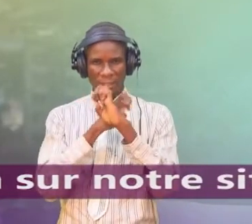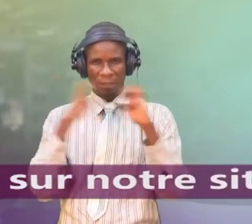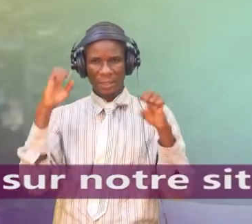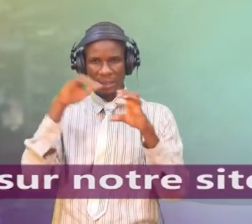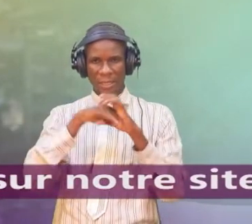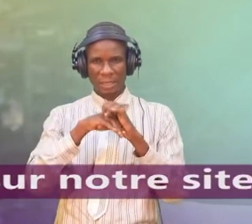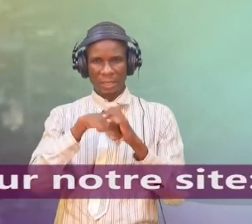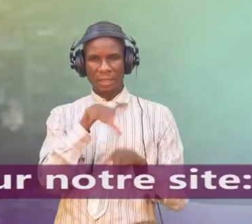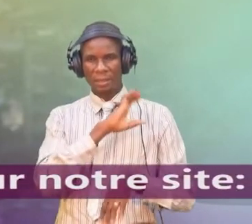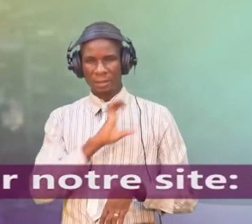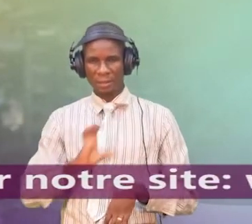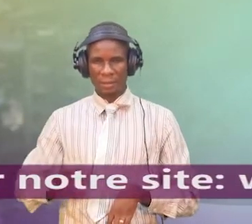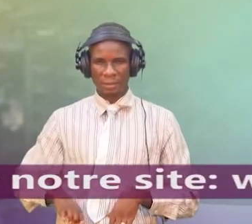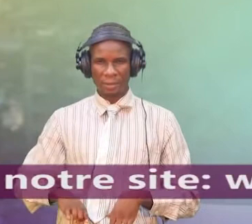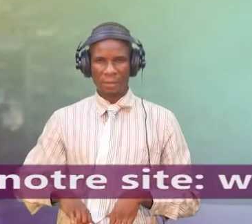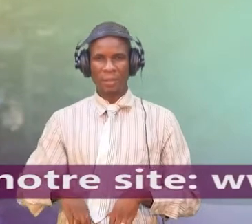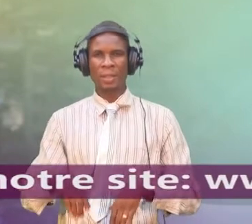Kristo.